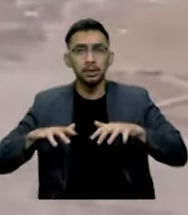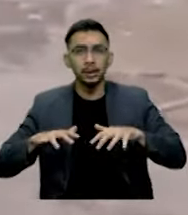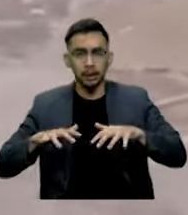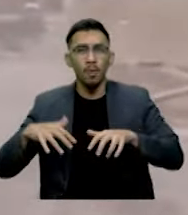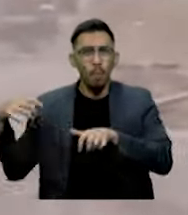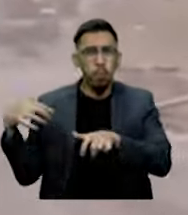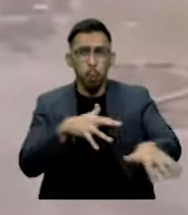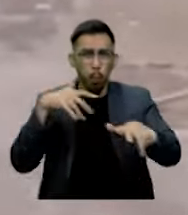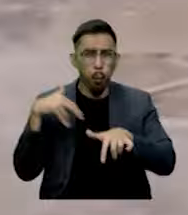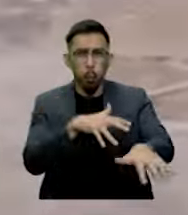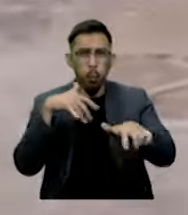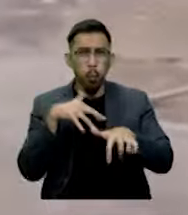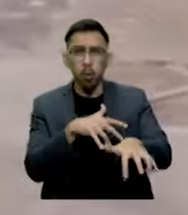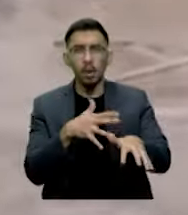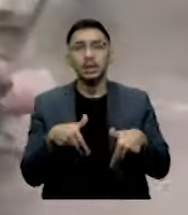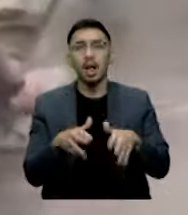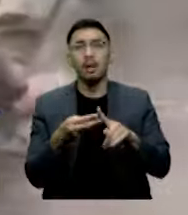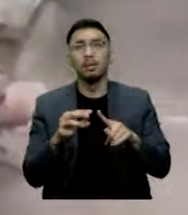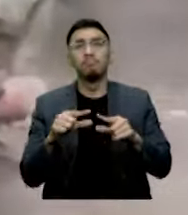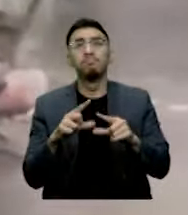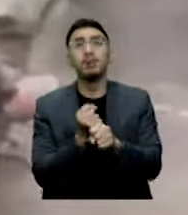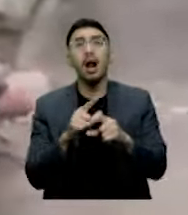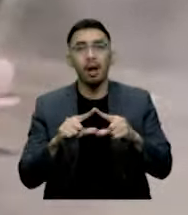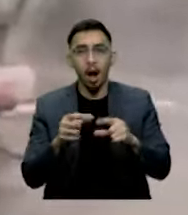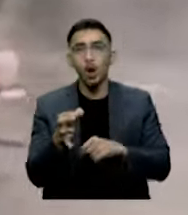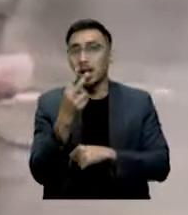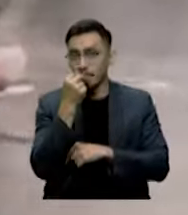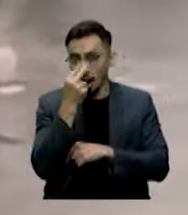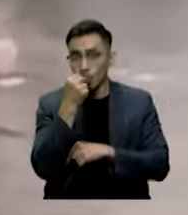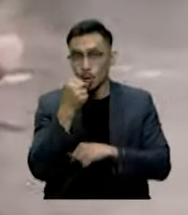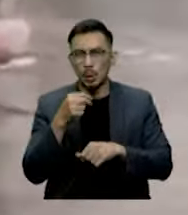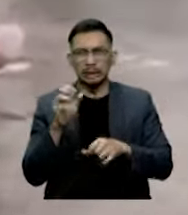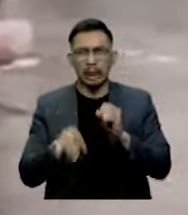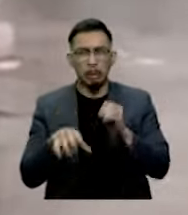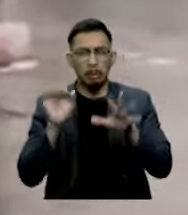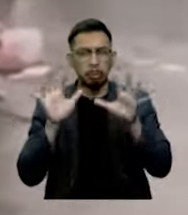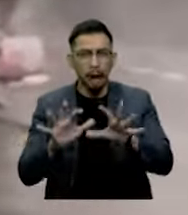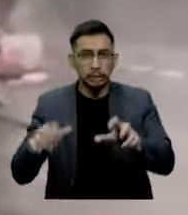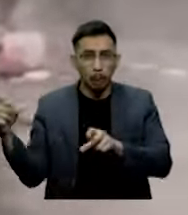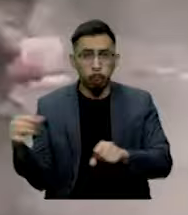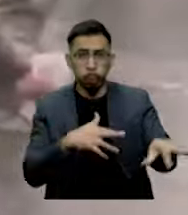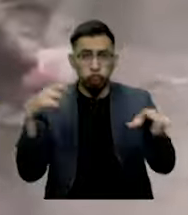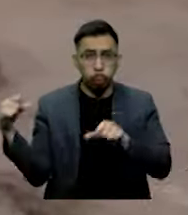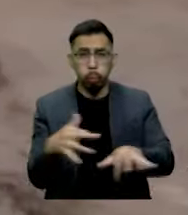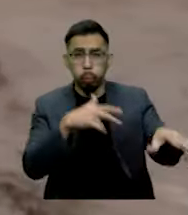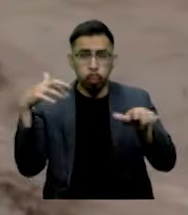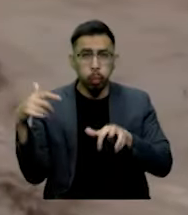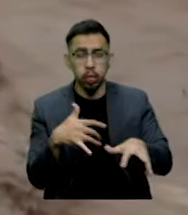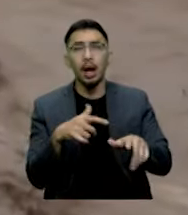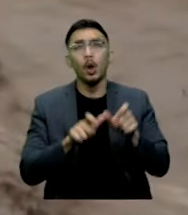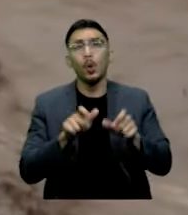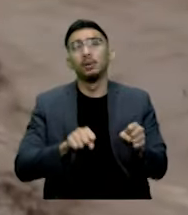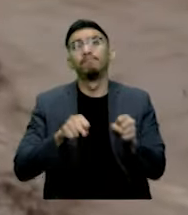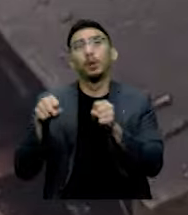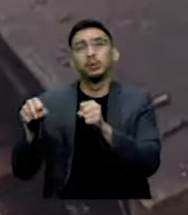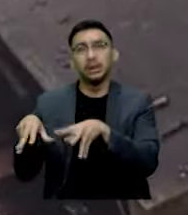Pasca dihantam banjir bandang, kawasan sekitar Jalan Braga, Kota Bandung dipenuhi gunungan sampah. Korban banjir yang saat ini mengungsi mengaku